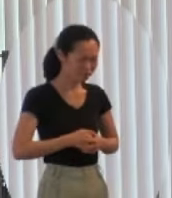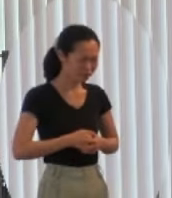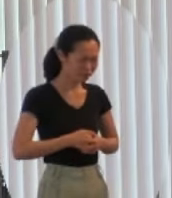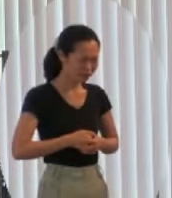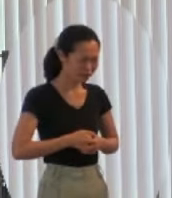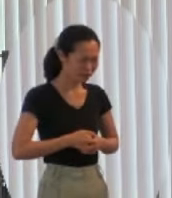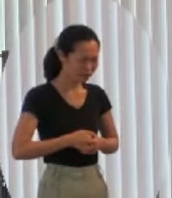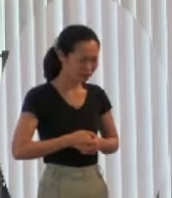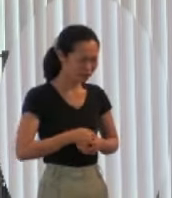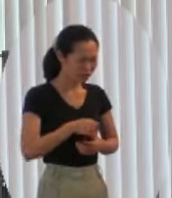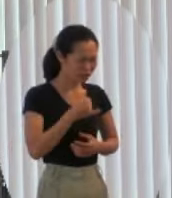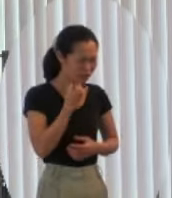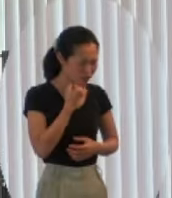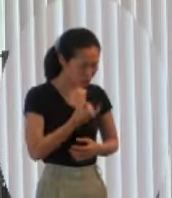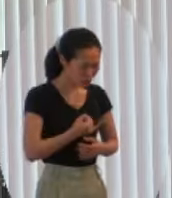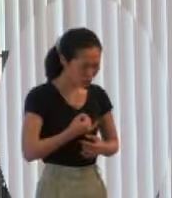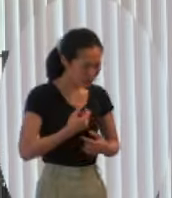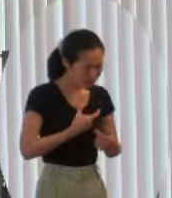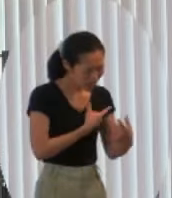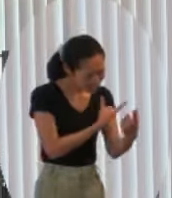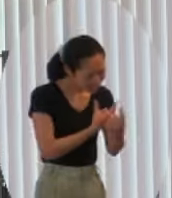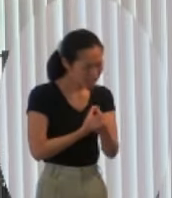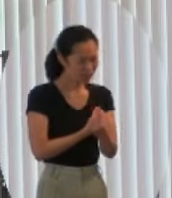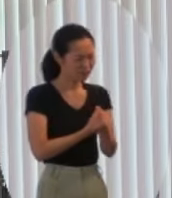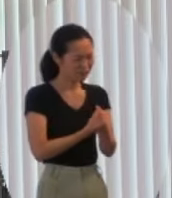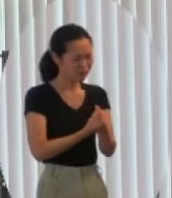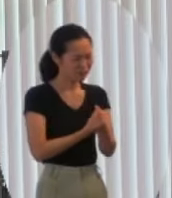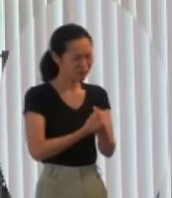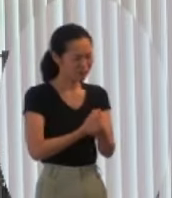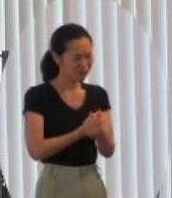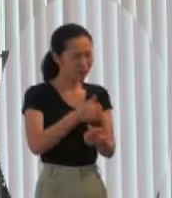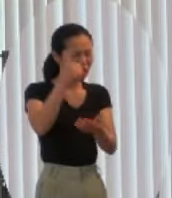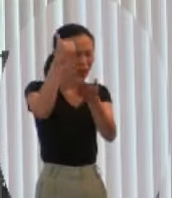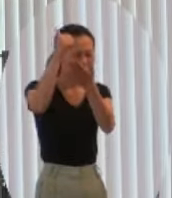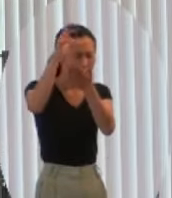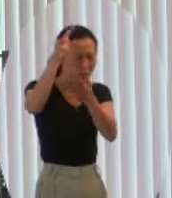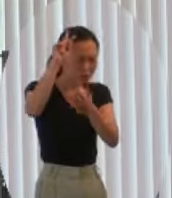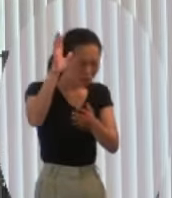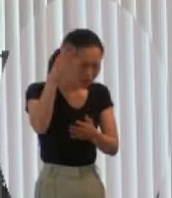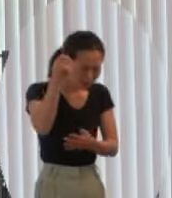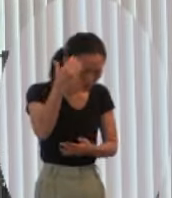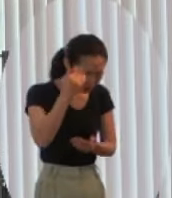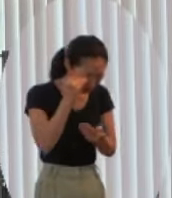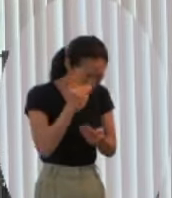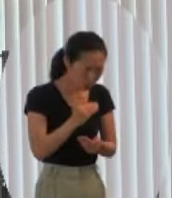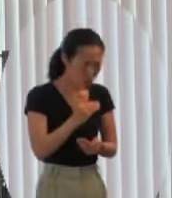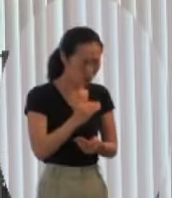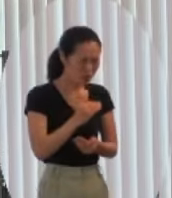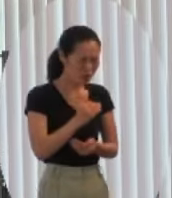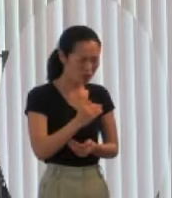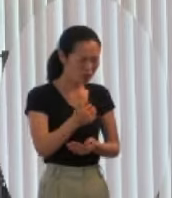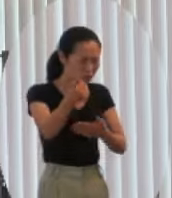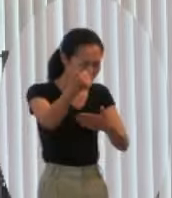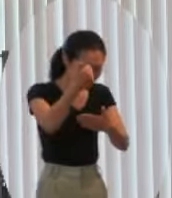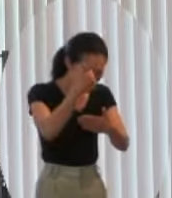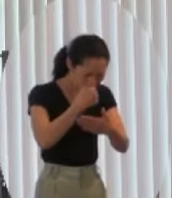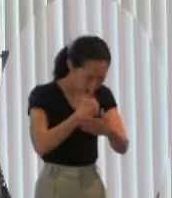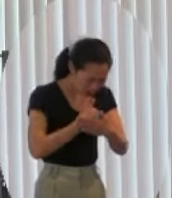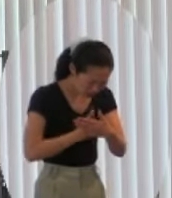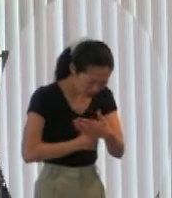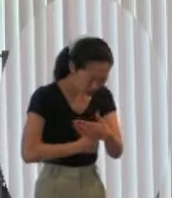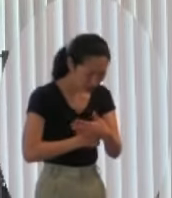許し合いなさいというあなたからの命令を、あなたからの勧めを受け取